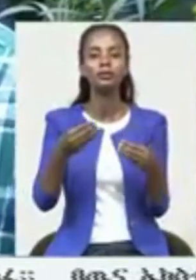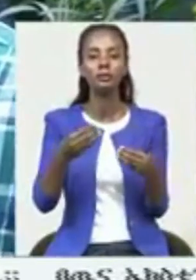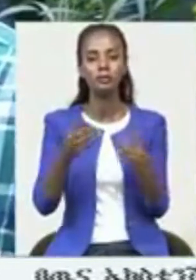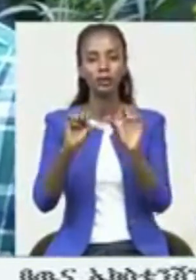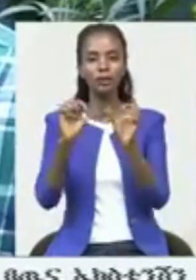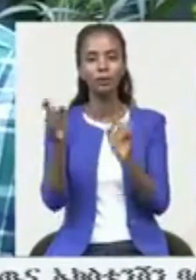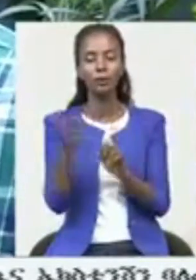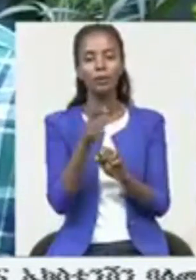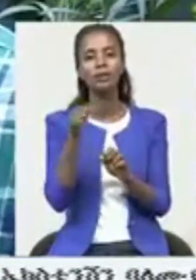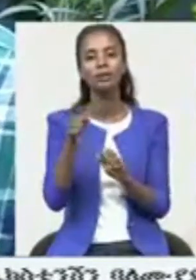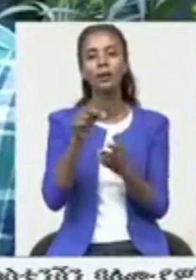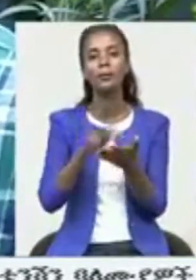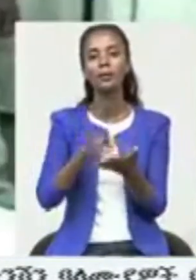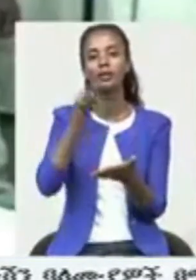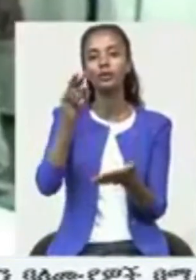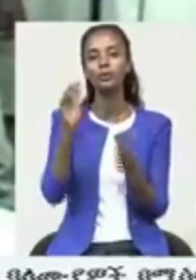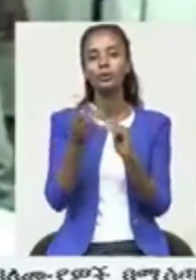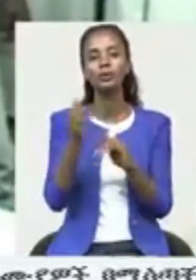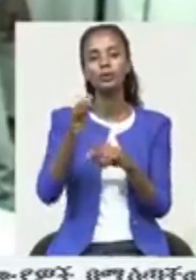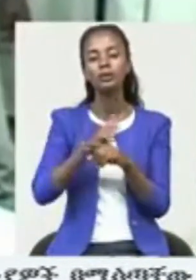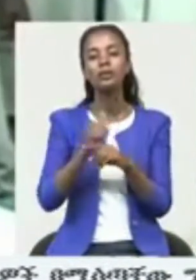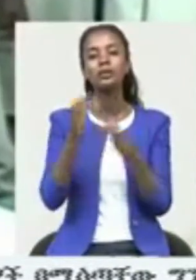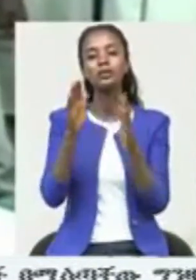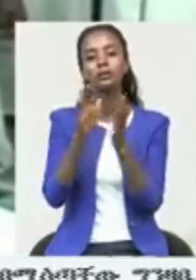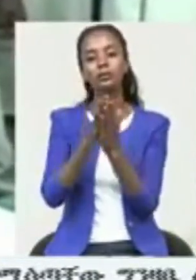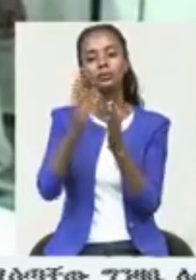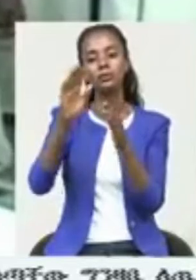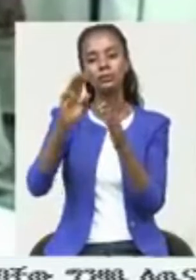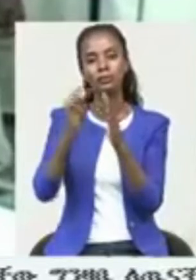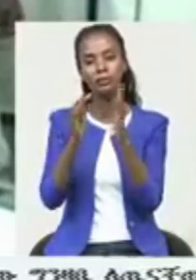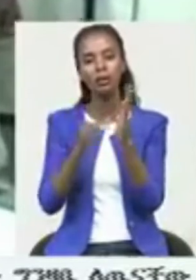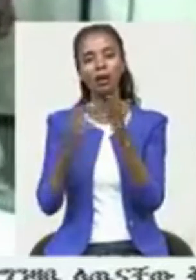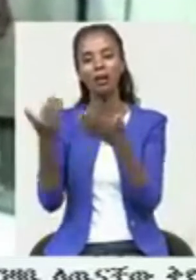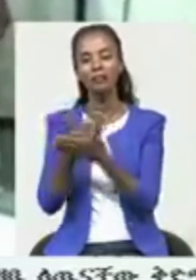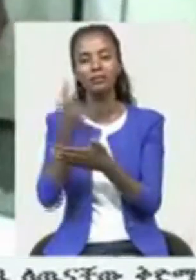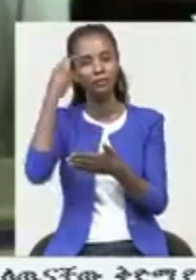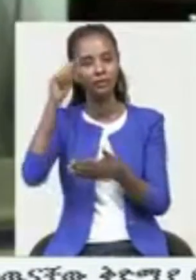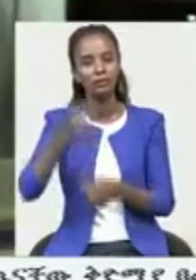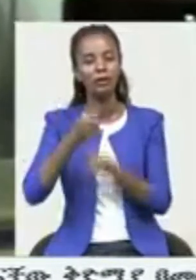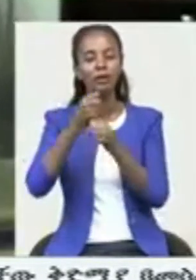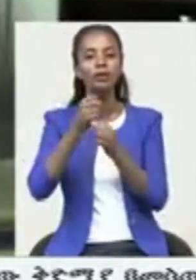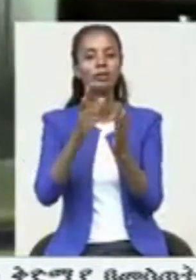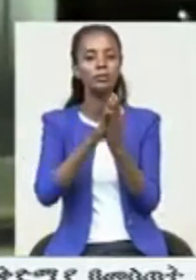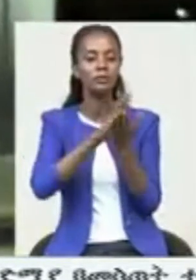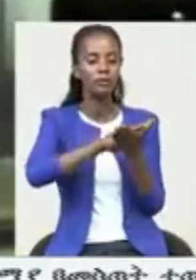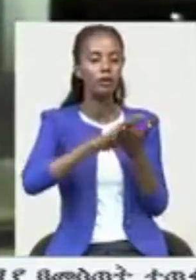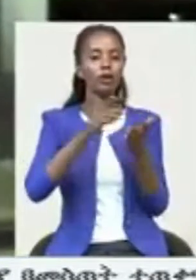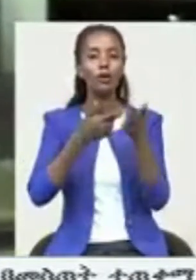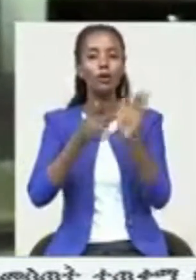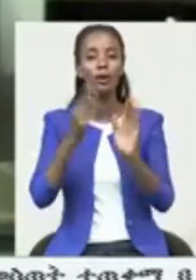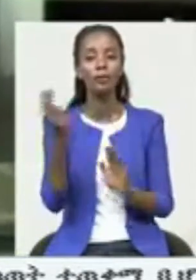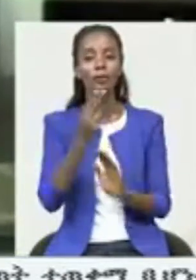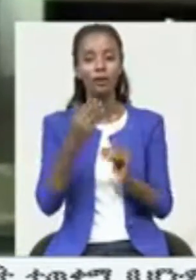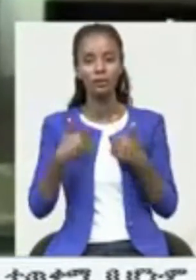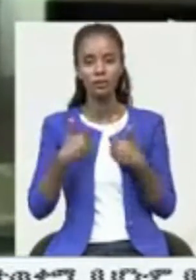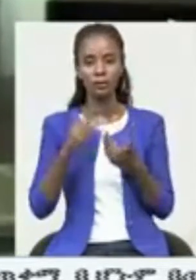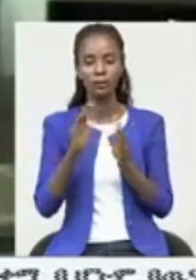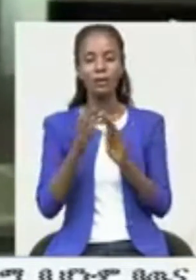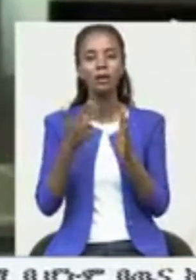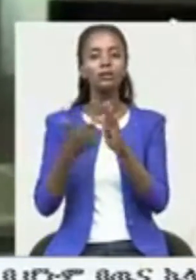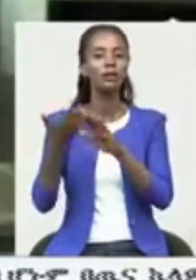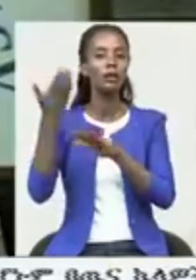ይሆናል። ከዛው መነሻ የሚሆን ስልጠና የትምህርት ስርዓቱን በአዳዲስ ቴክኖሎጂዎች መደገፍ በተለይ ለትምህርት ጥራት የጎላ ፋይዳ ያለው በመሆኑ ከዚህ